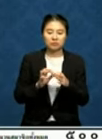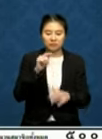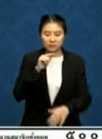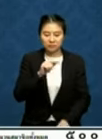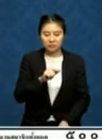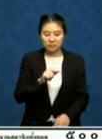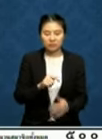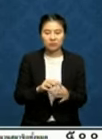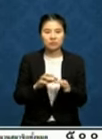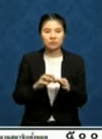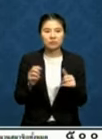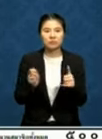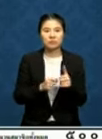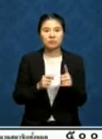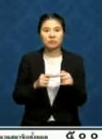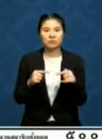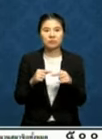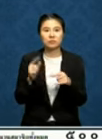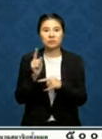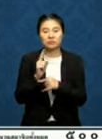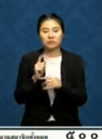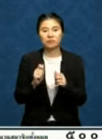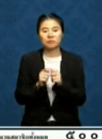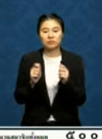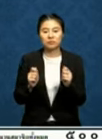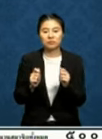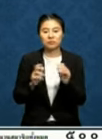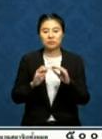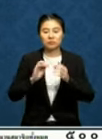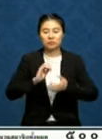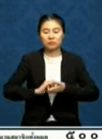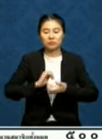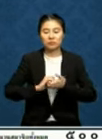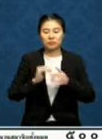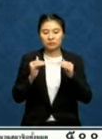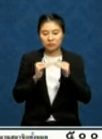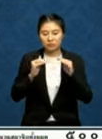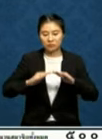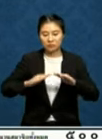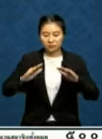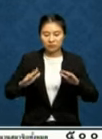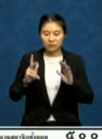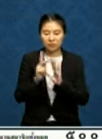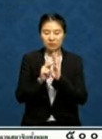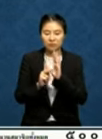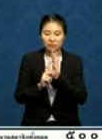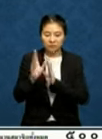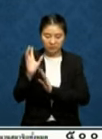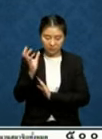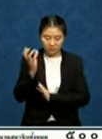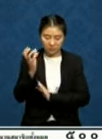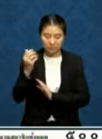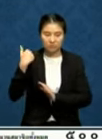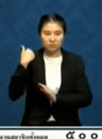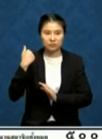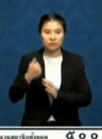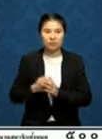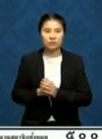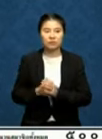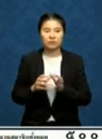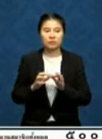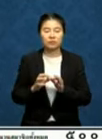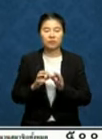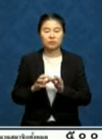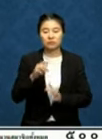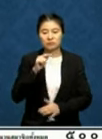ตรตามสมควรและสอดคล้องกับอนุสัญญาว่าด้วยสิทธิเด็กที่เป็นกฎหมายสากลระหว่างประเทศค่ะท่านโดยไม่เป็น